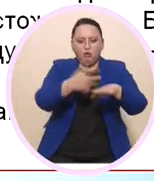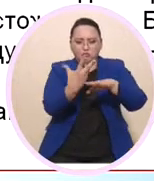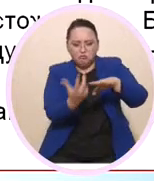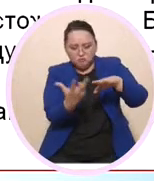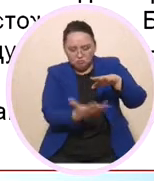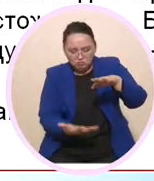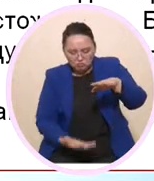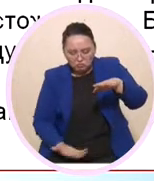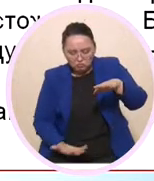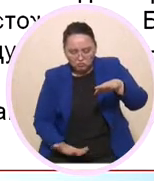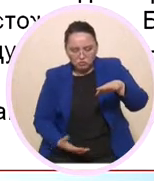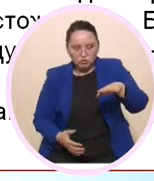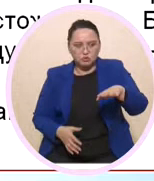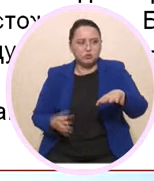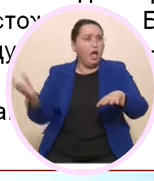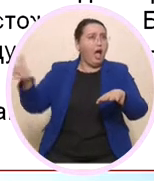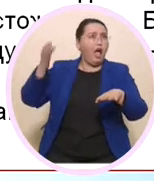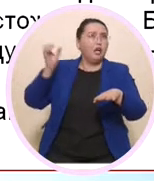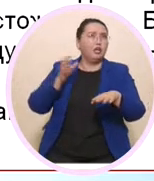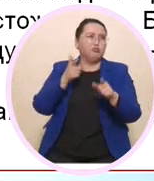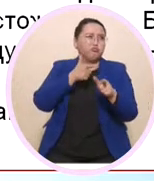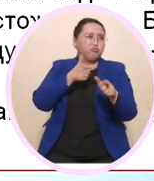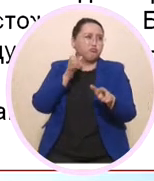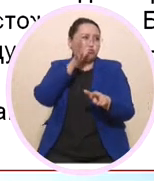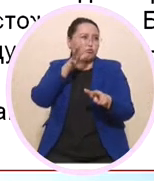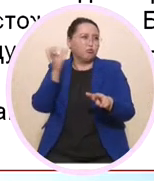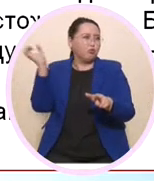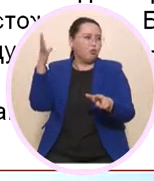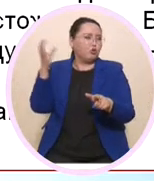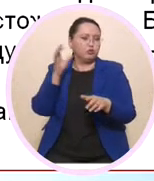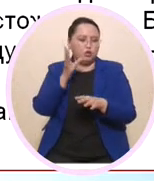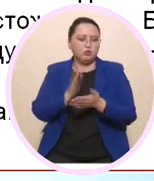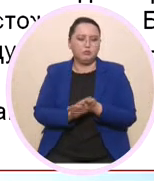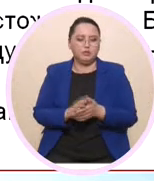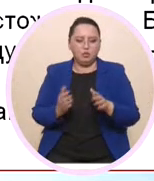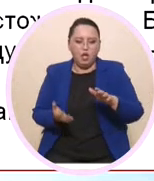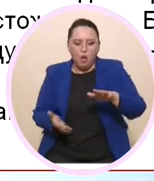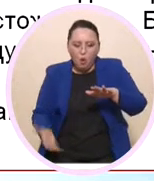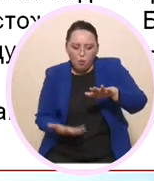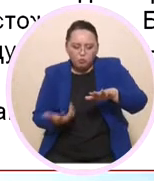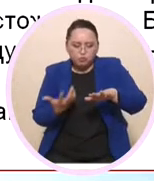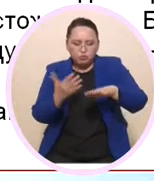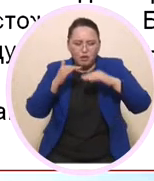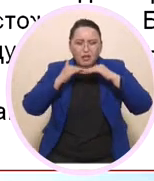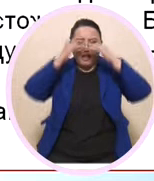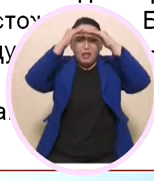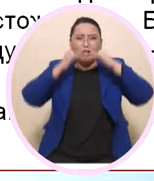сонсдож билээ. Би уснаас хөөрн дээш гарахад хэд хэдэн толгой шовлцон цохолцоход нь